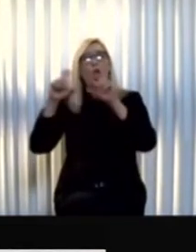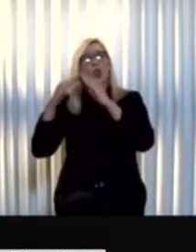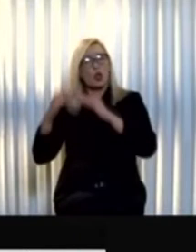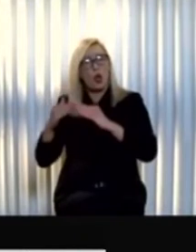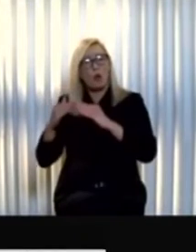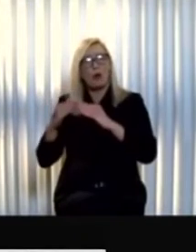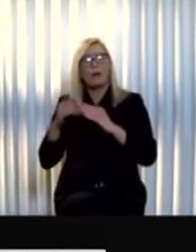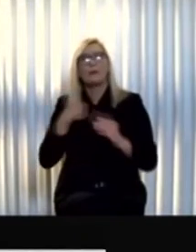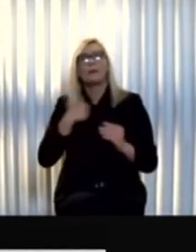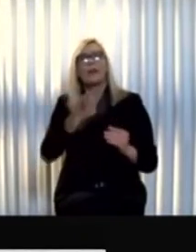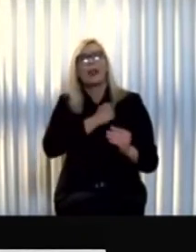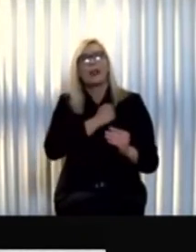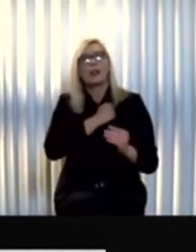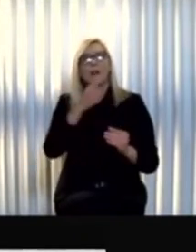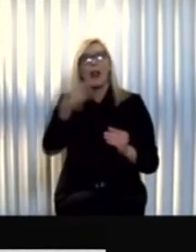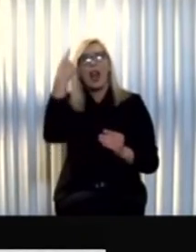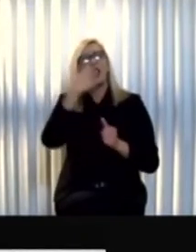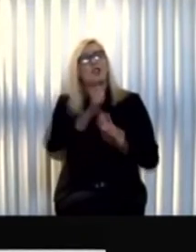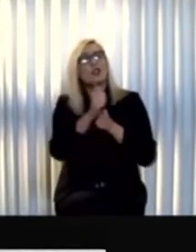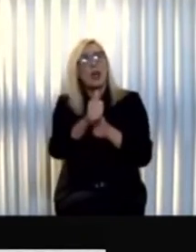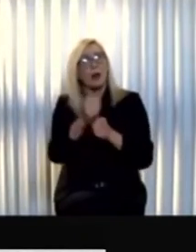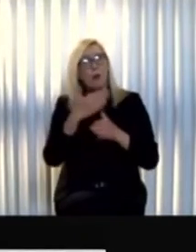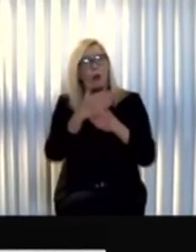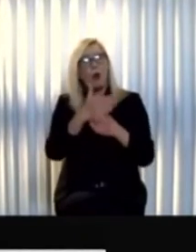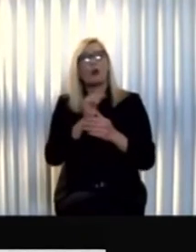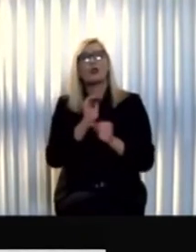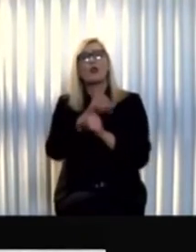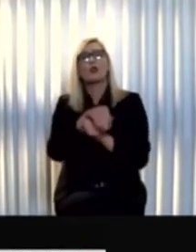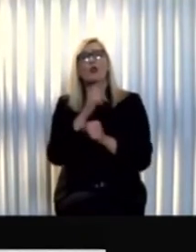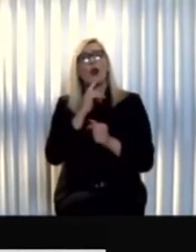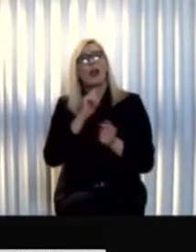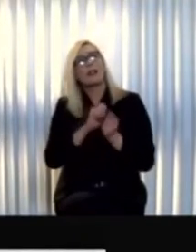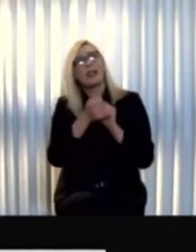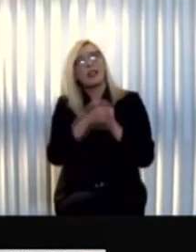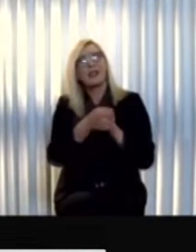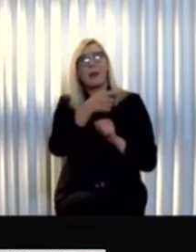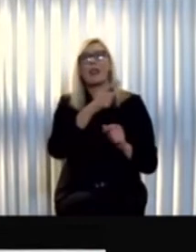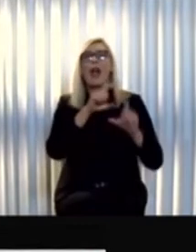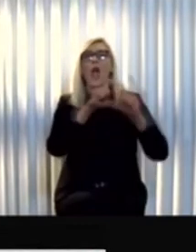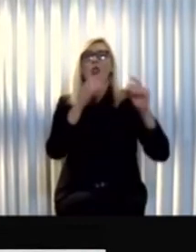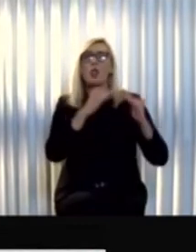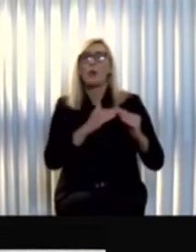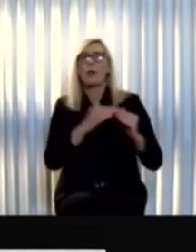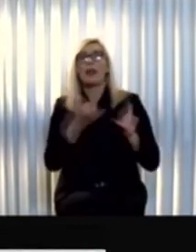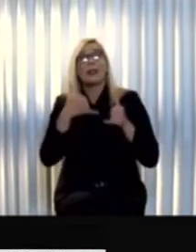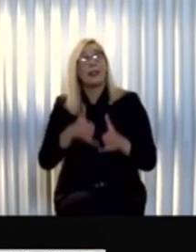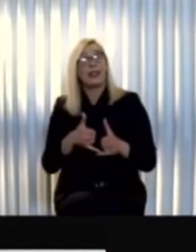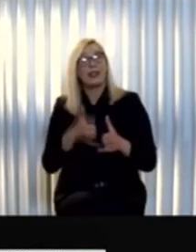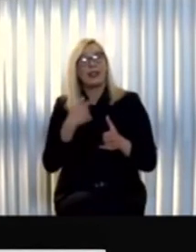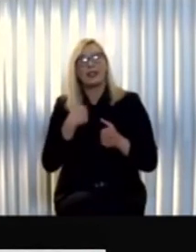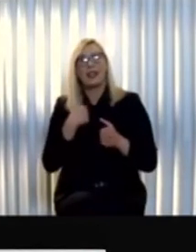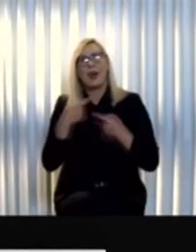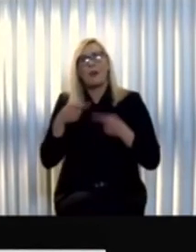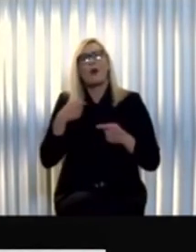гарантираме персоналната асистенција и услугата за одмена во домот. Денеска, со особено